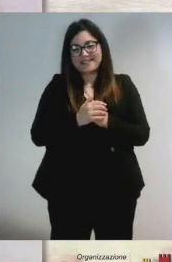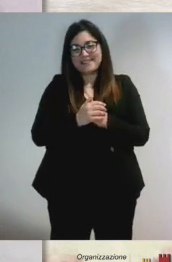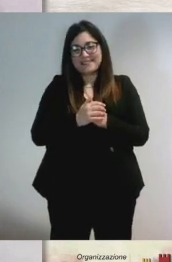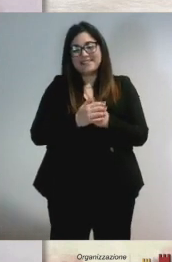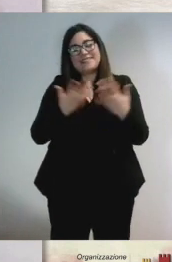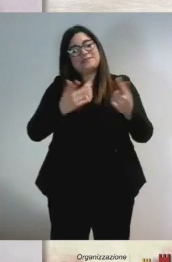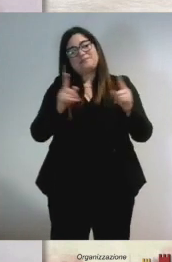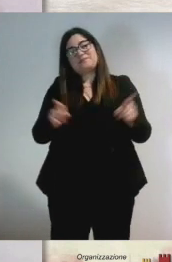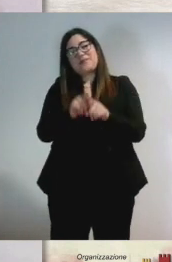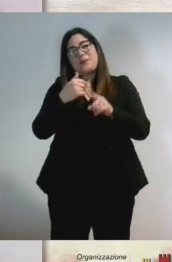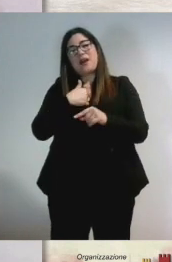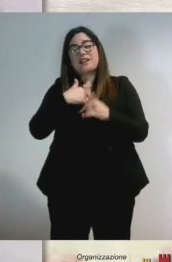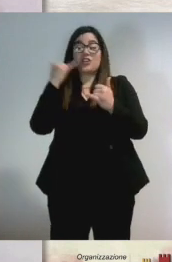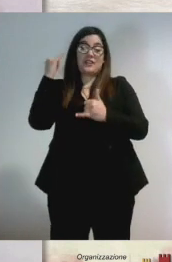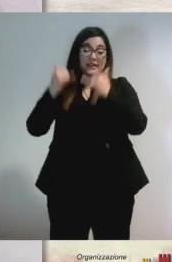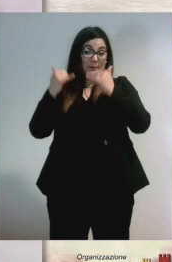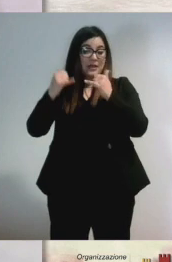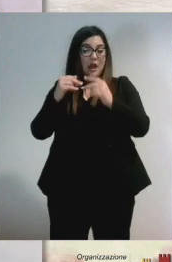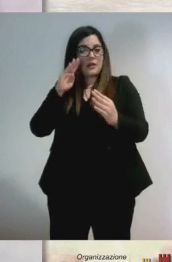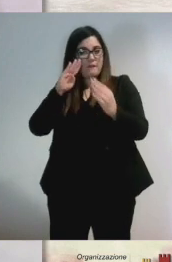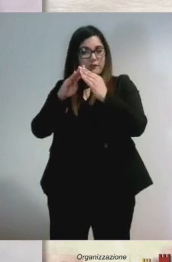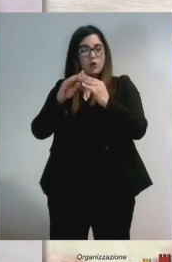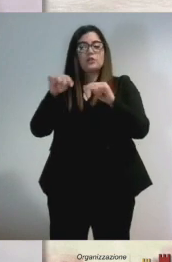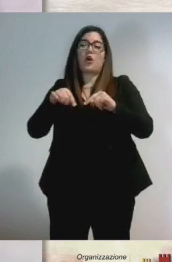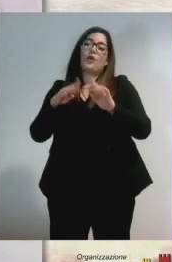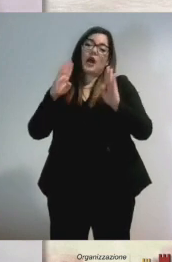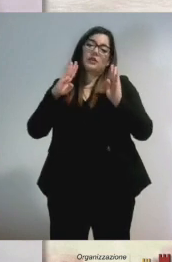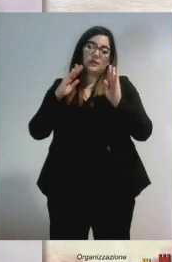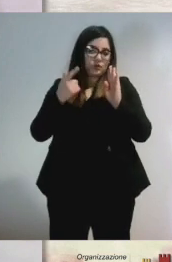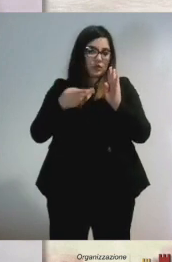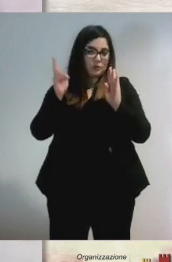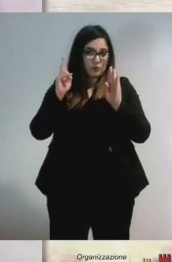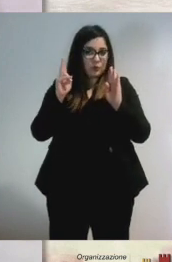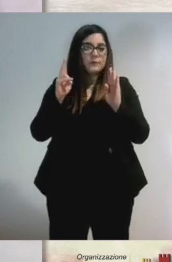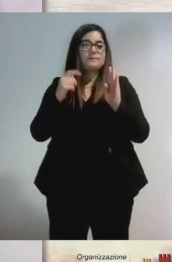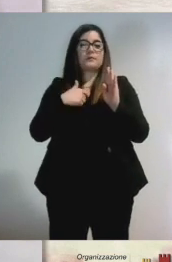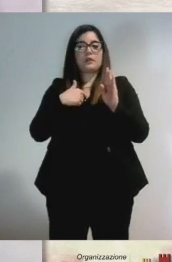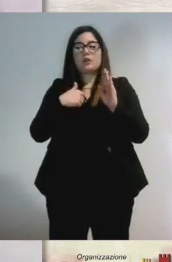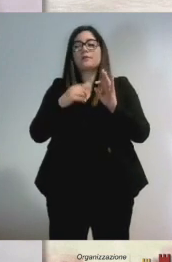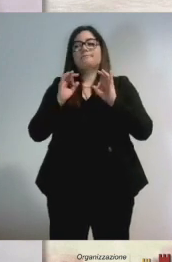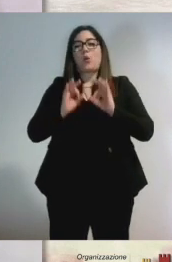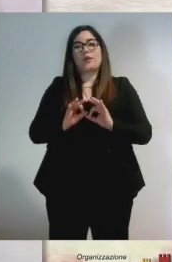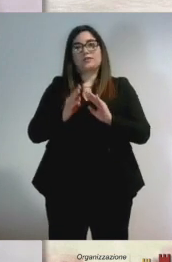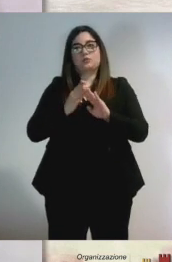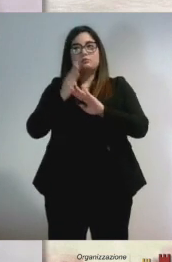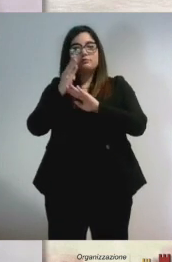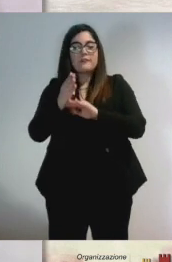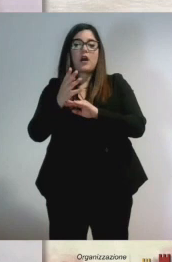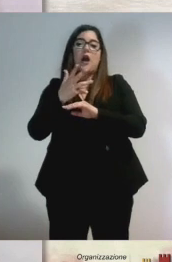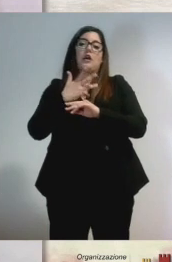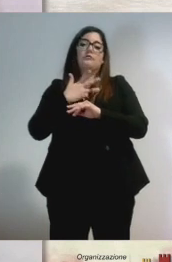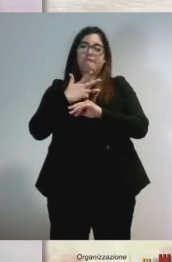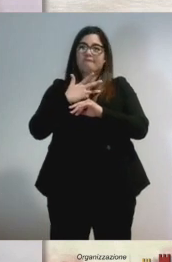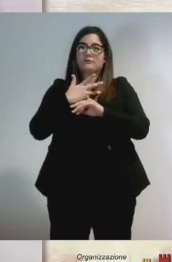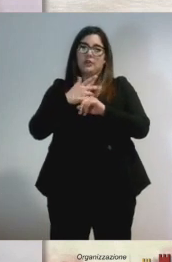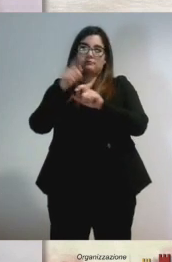affrontavo i criminali oggi lo faccio con molta più attenzione vado in questura attraverso il prefetto attraverso il procuratore capo